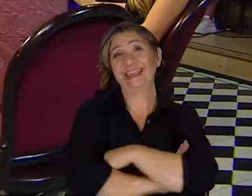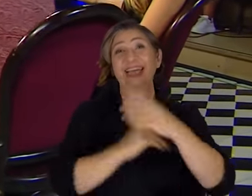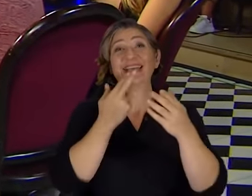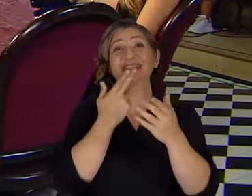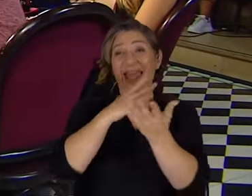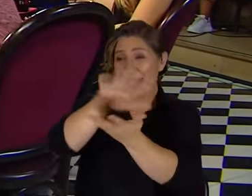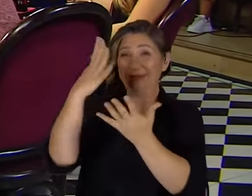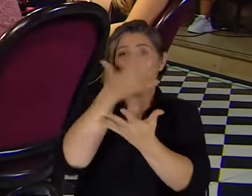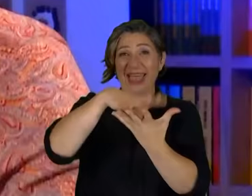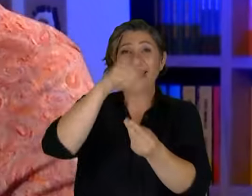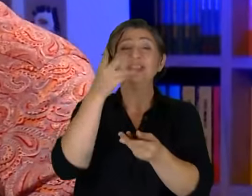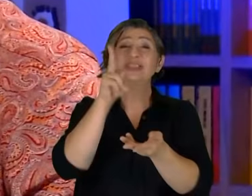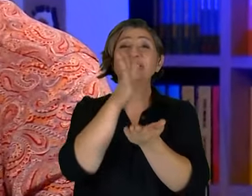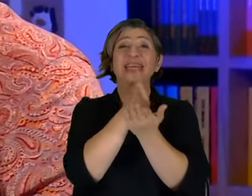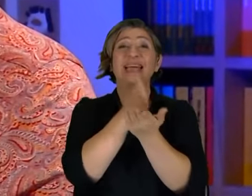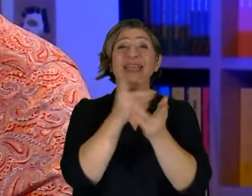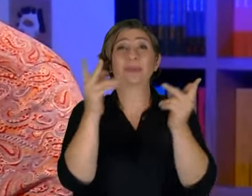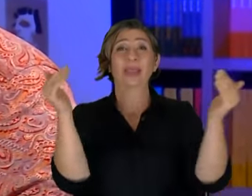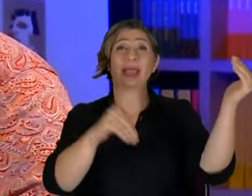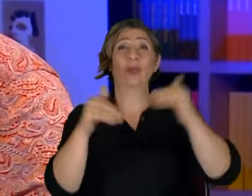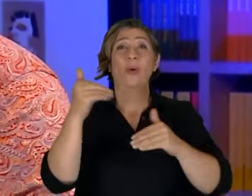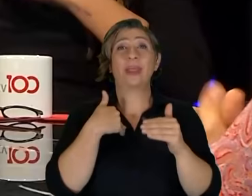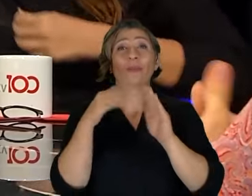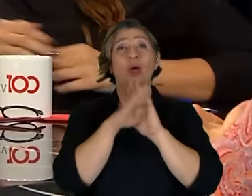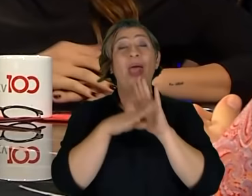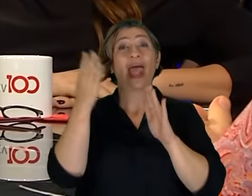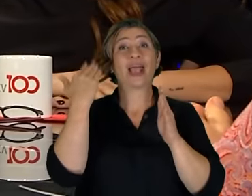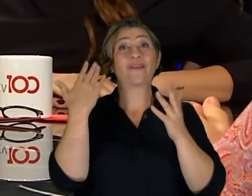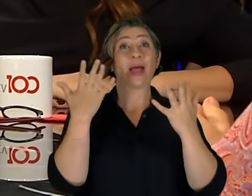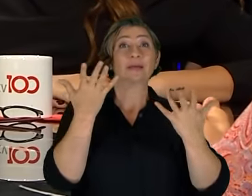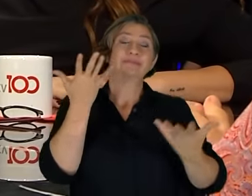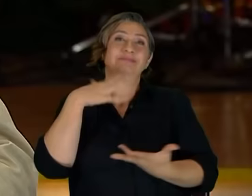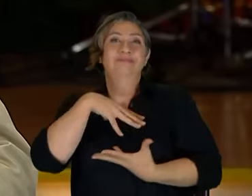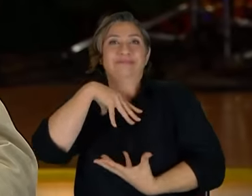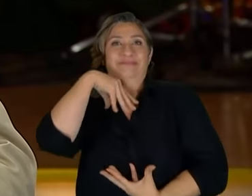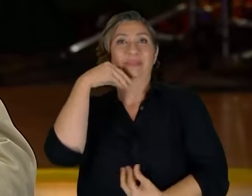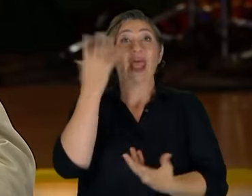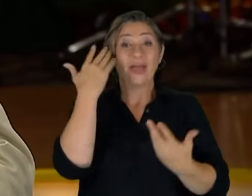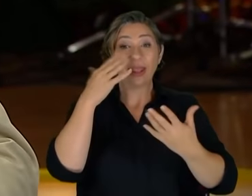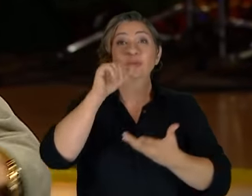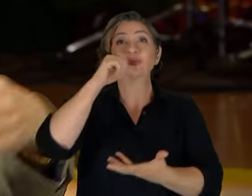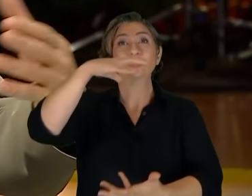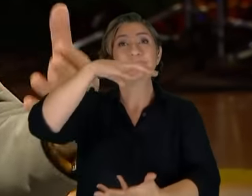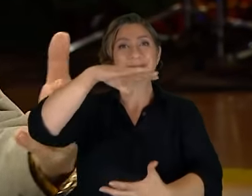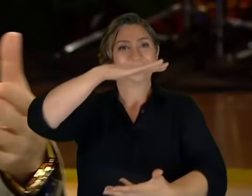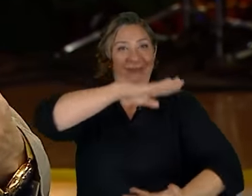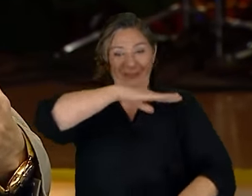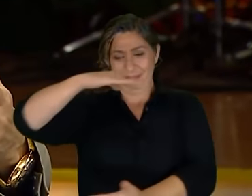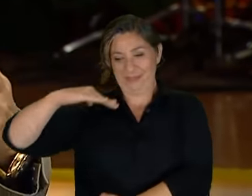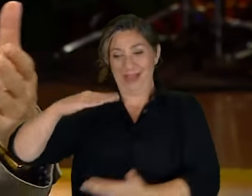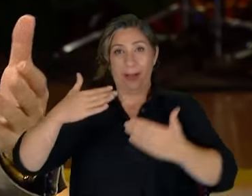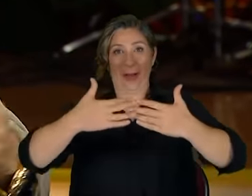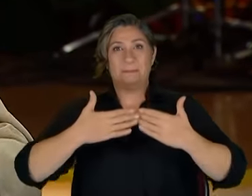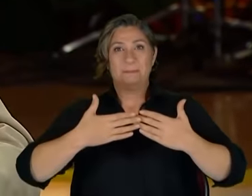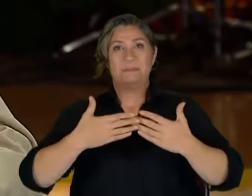Kadınlar simsiyah cenazeye gelir gibi geliyorlar. Eskiden ama kadınların çok sorunu var değil mi? Ondan dolayı. Hanımların yani. Dekoltelerini